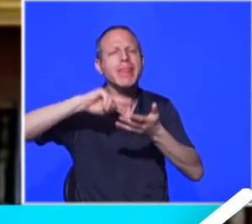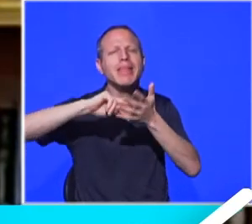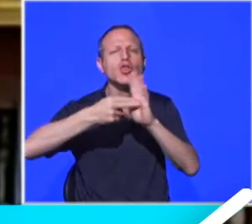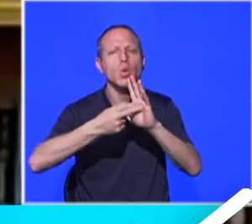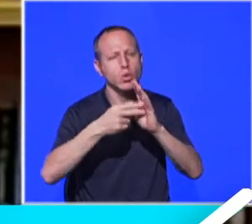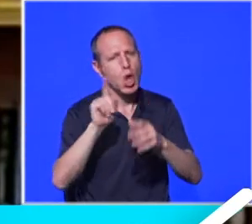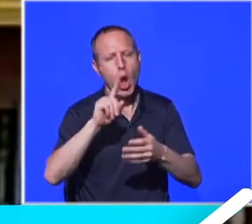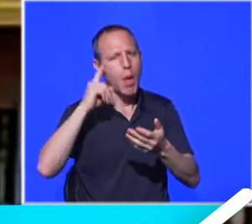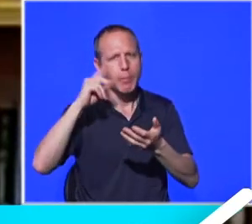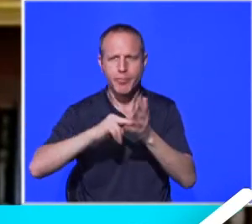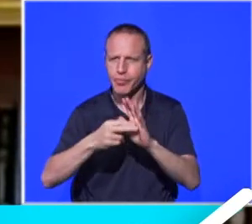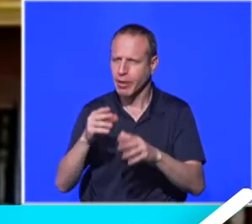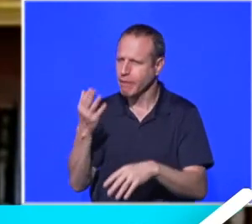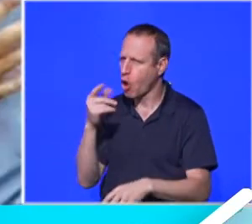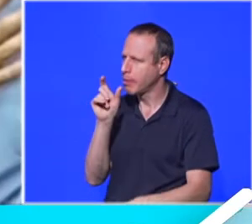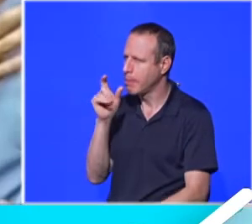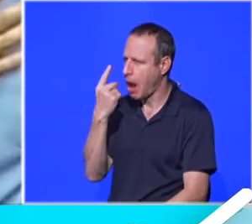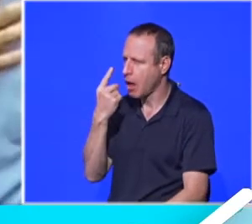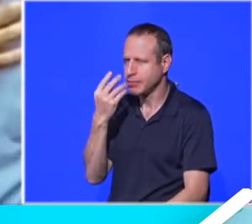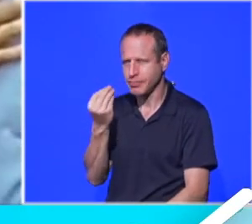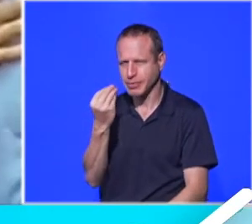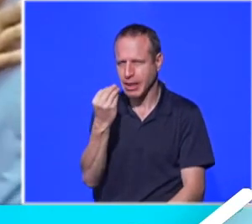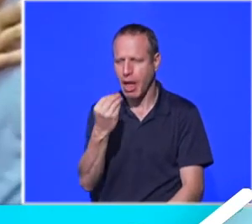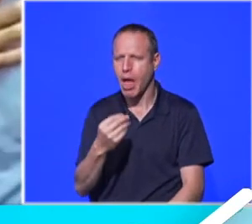מבחינת שיש אנשים שבאים... ומילה, עוד מילה אחת...